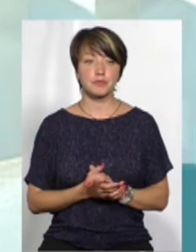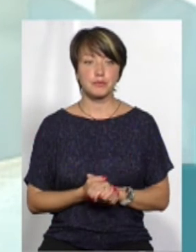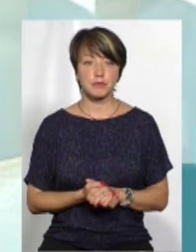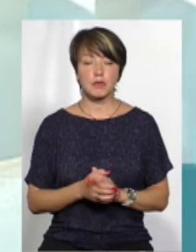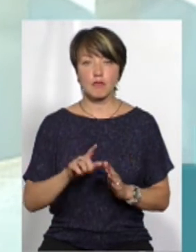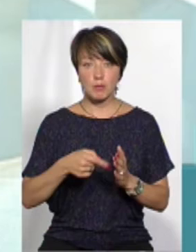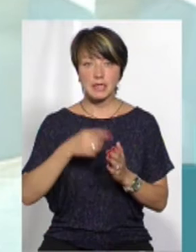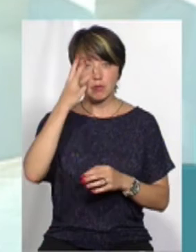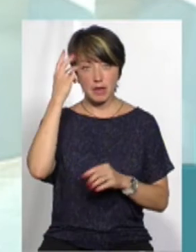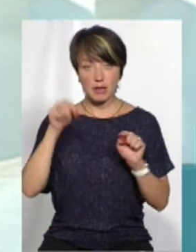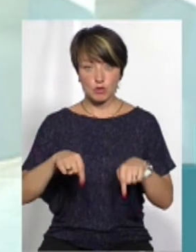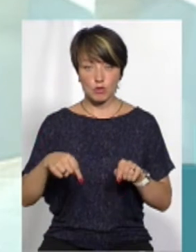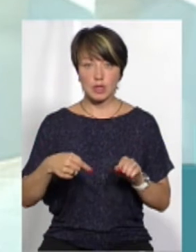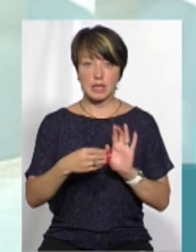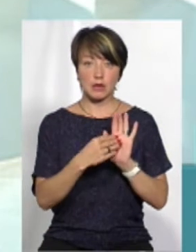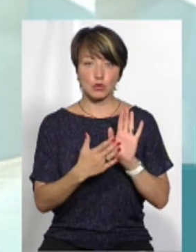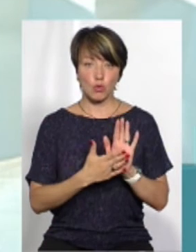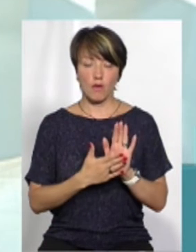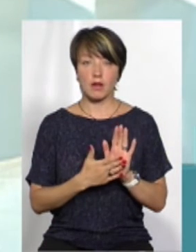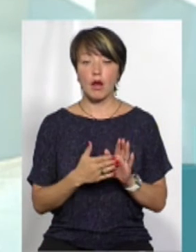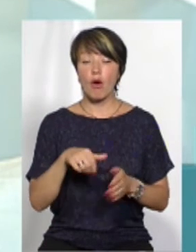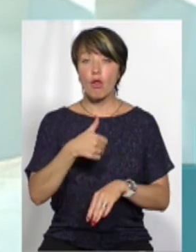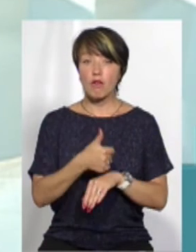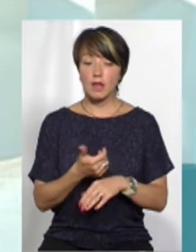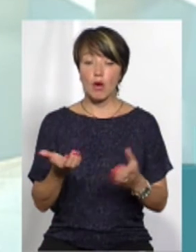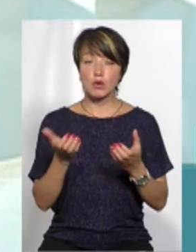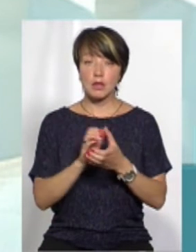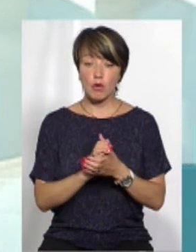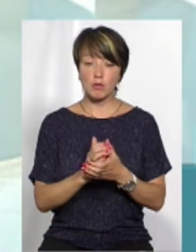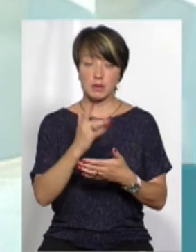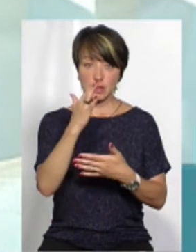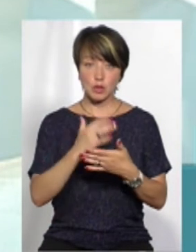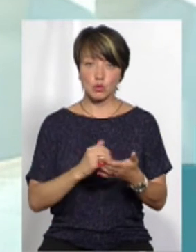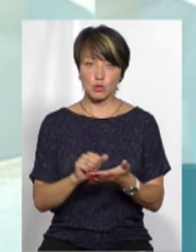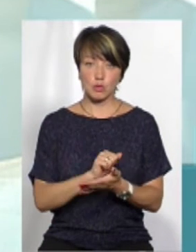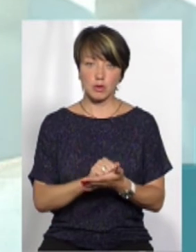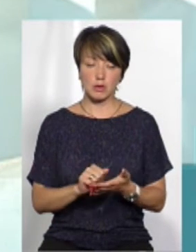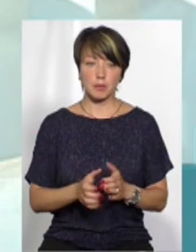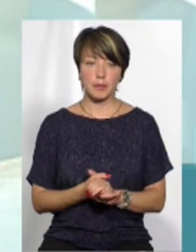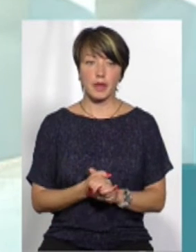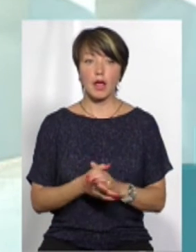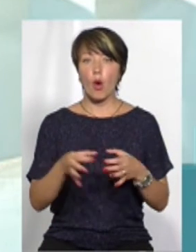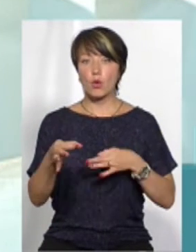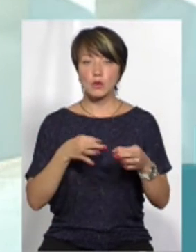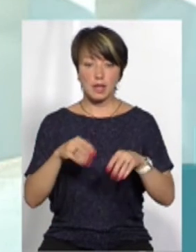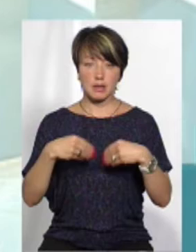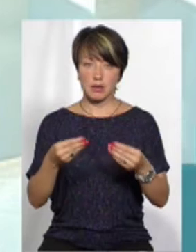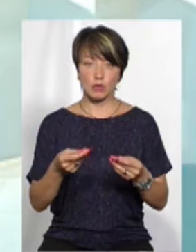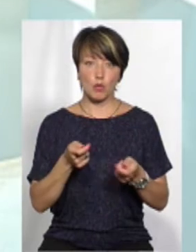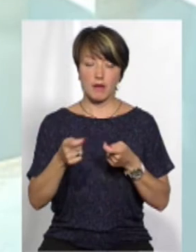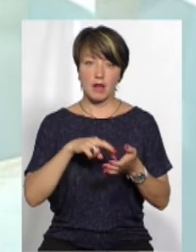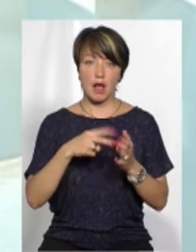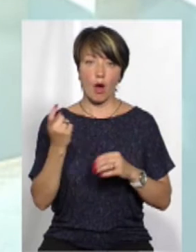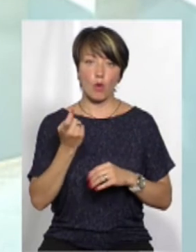в місті Хмельницькому саме зареєстровано. Тобто, головне ознайомитися з нормативною базою. І консультації надаються в нас в